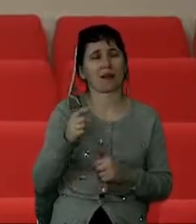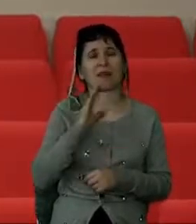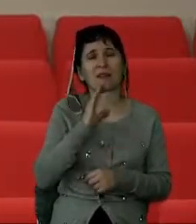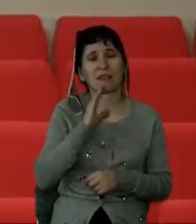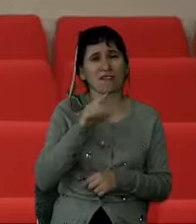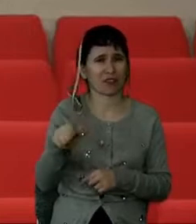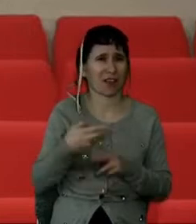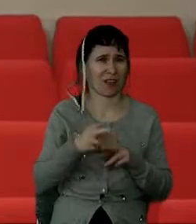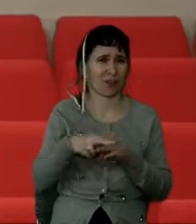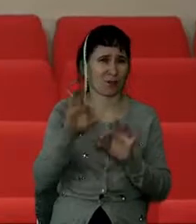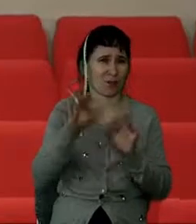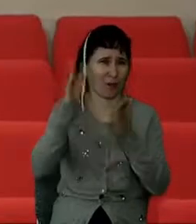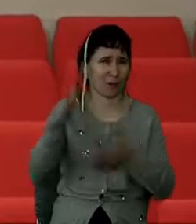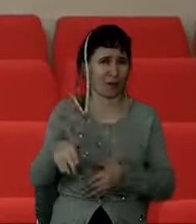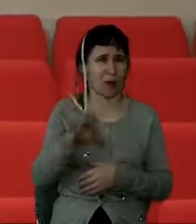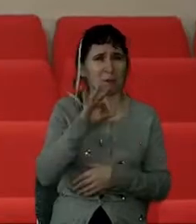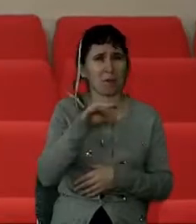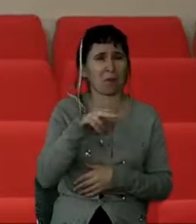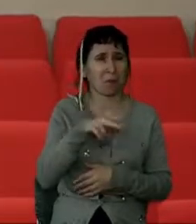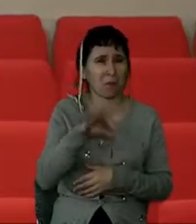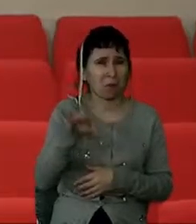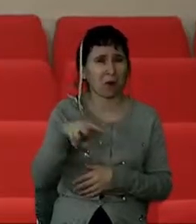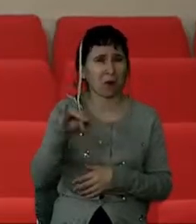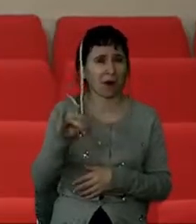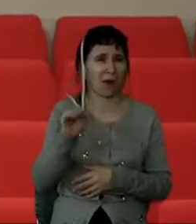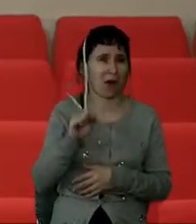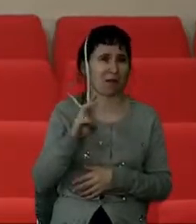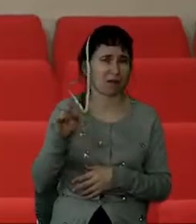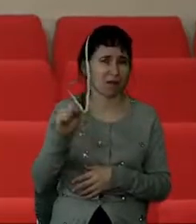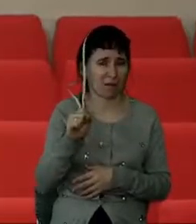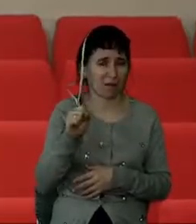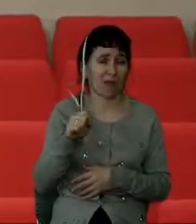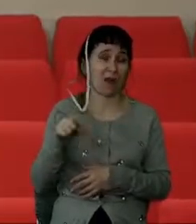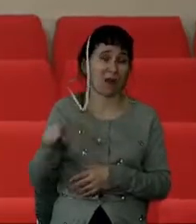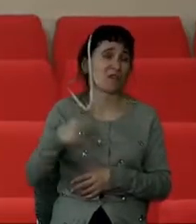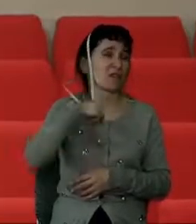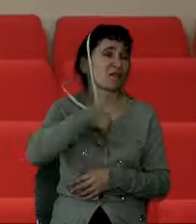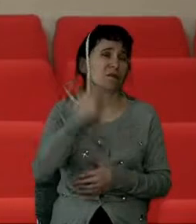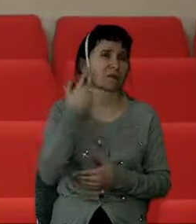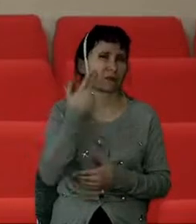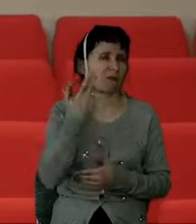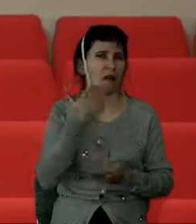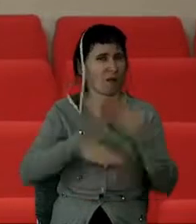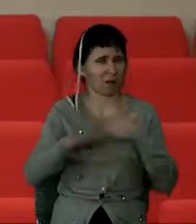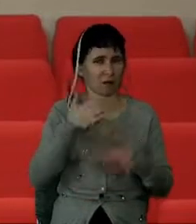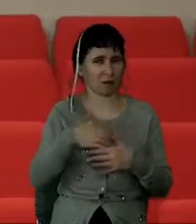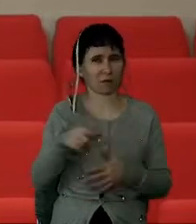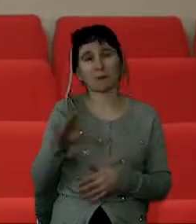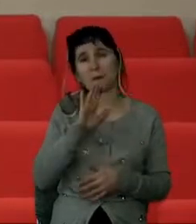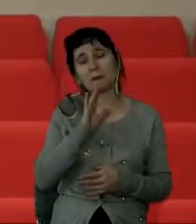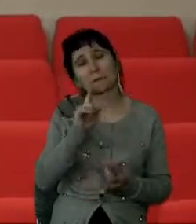радістю. І вона підійшла до однієї жіночки і каже, що за що ви можете